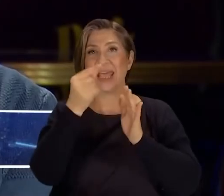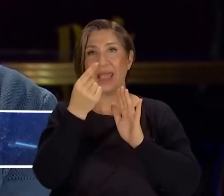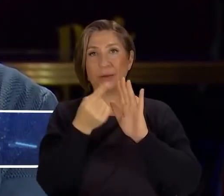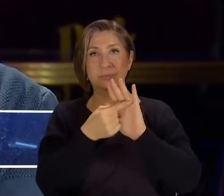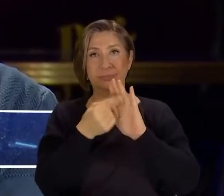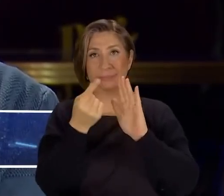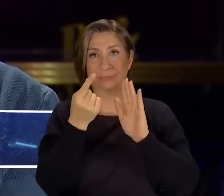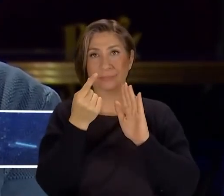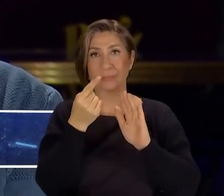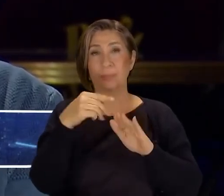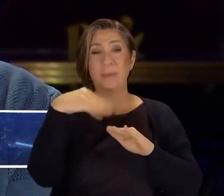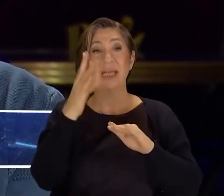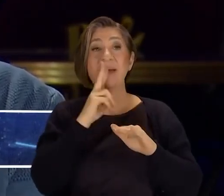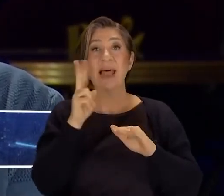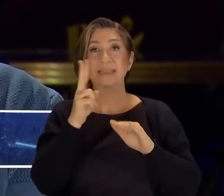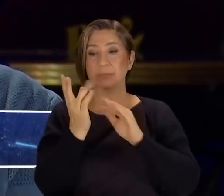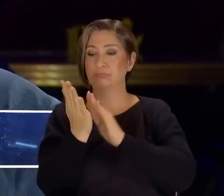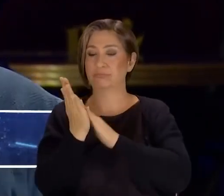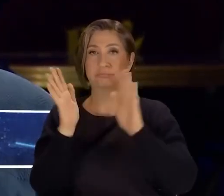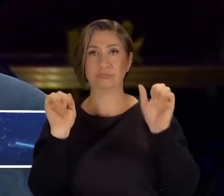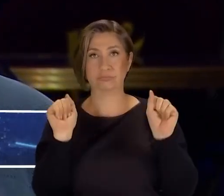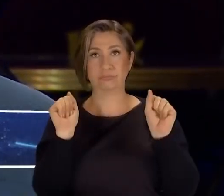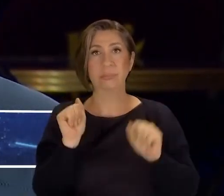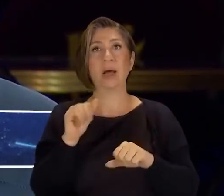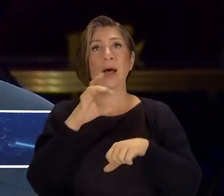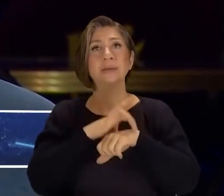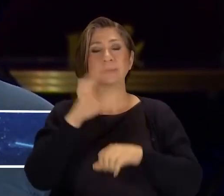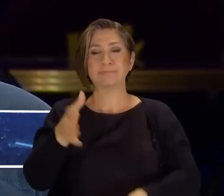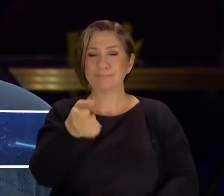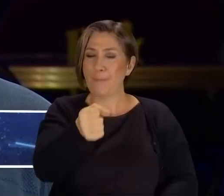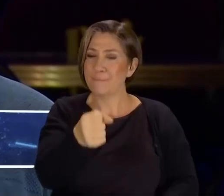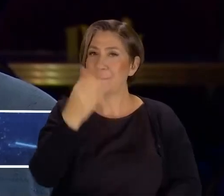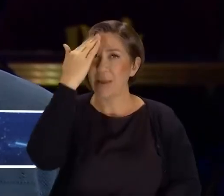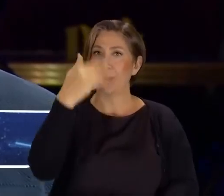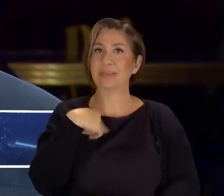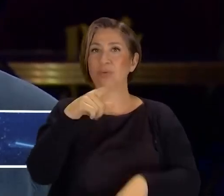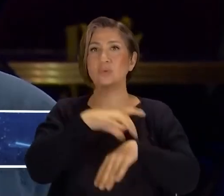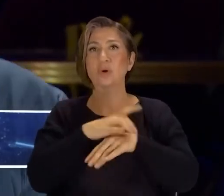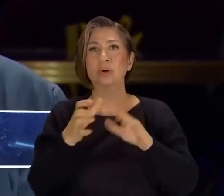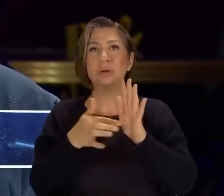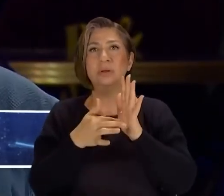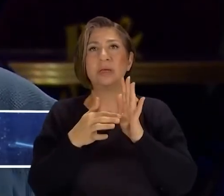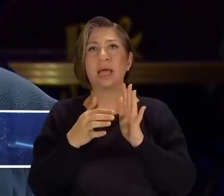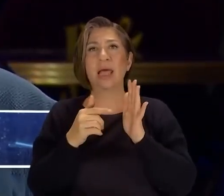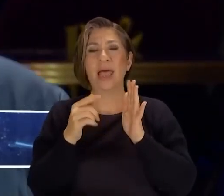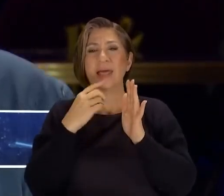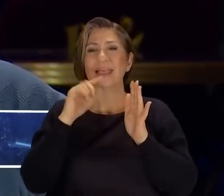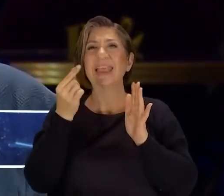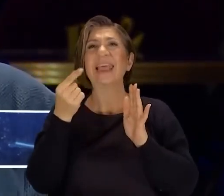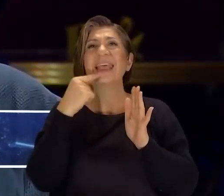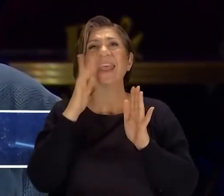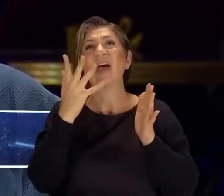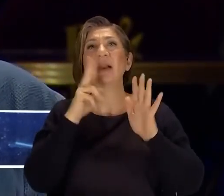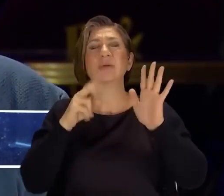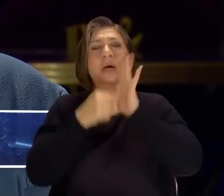koyuyor Bir Başkasında elektrik veren bir cihaz koyuyorlar hastane girdiğinde tanışalım Merhaba ben senin doktorun tokalaşma adamın eline iğne